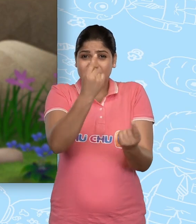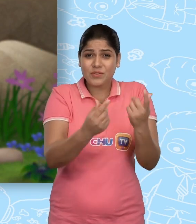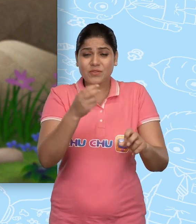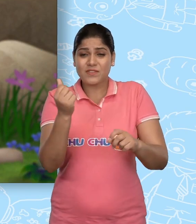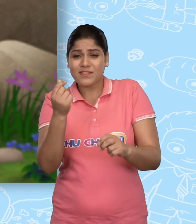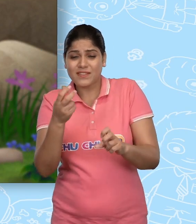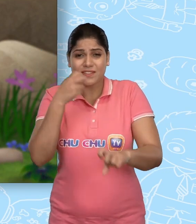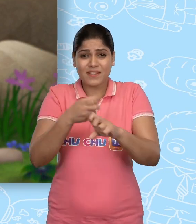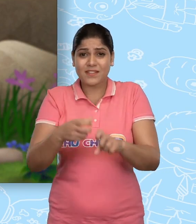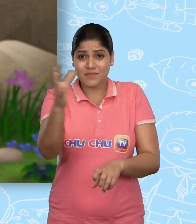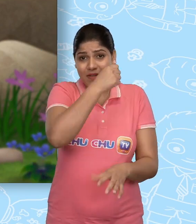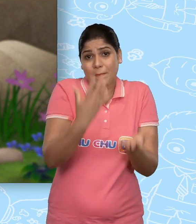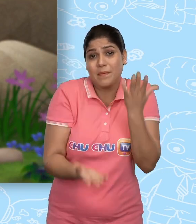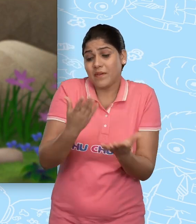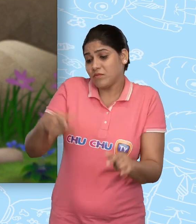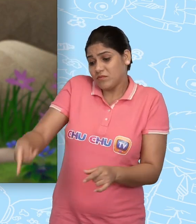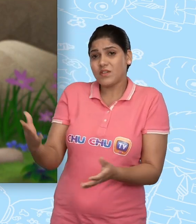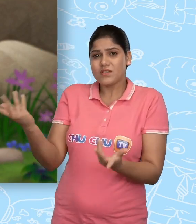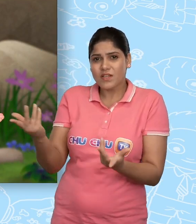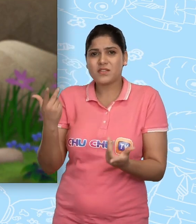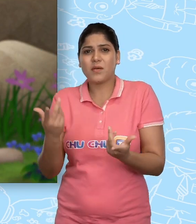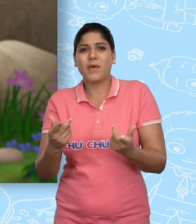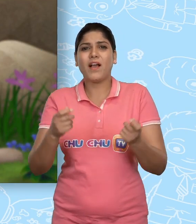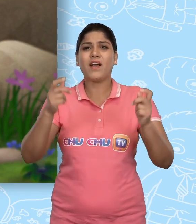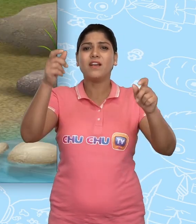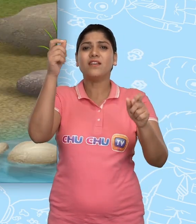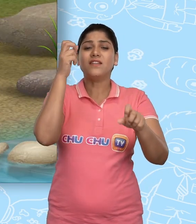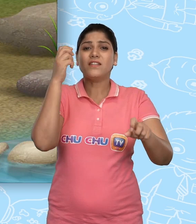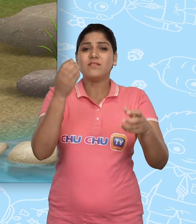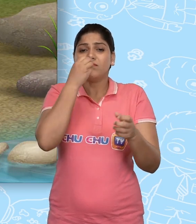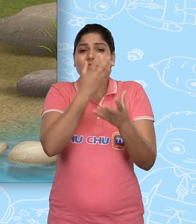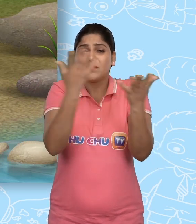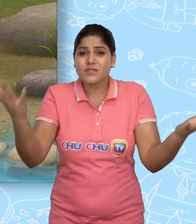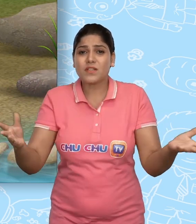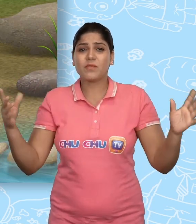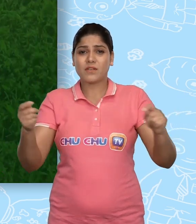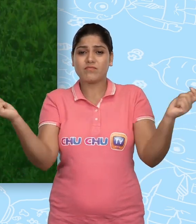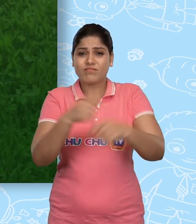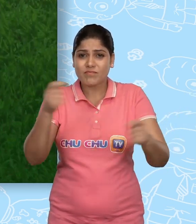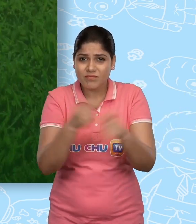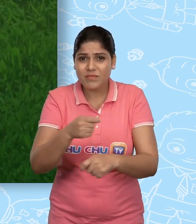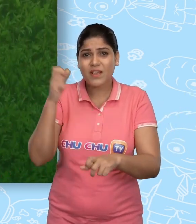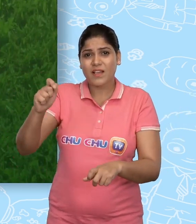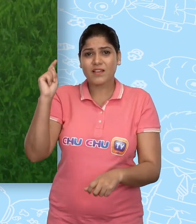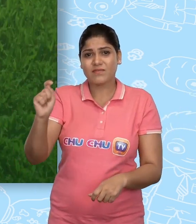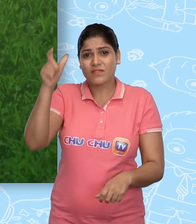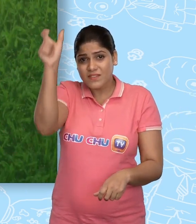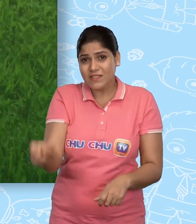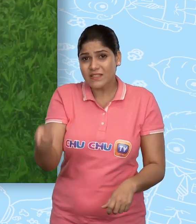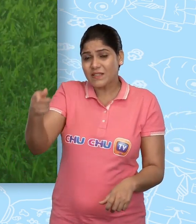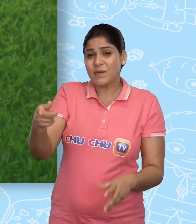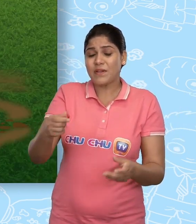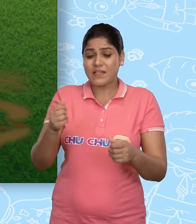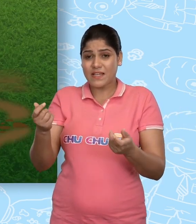बागीचे में जो चिकना कंकड़ मिला वो शायद यहीं से आया होगा। जब माली हमारे पौधों के लिए मिट्टी लाया होगा उसने